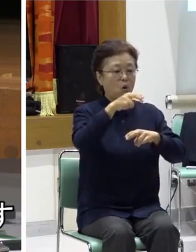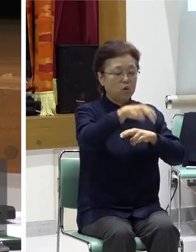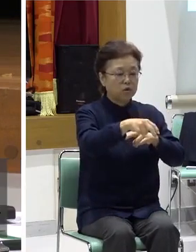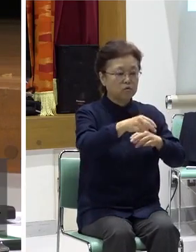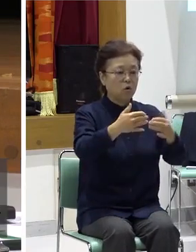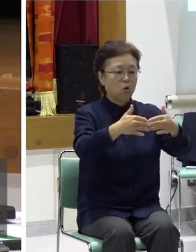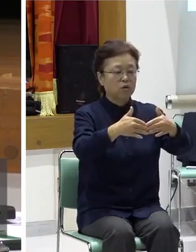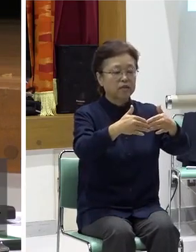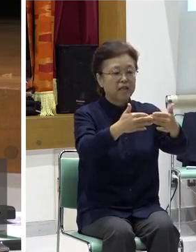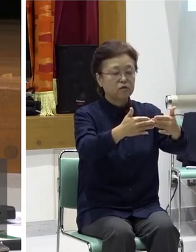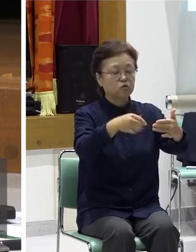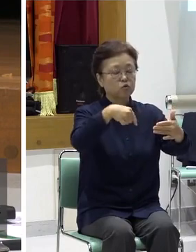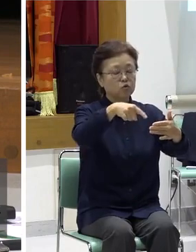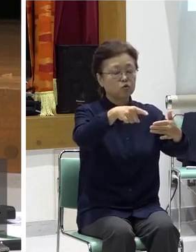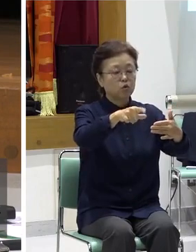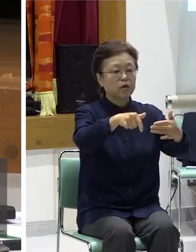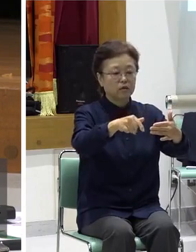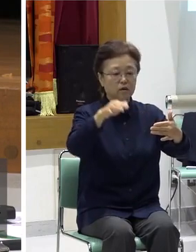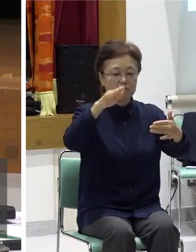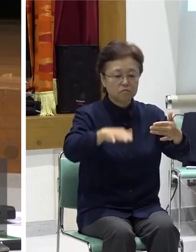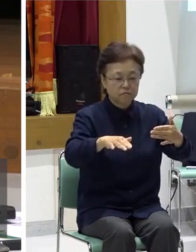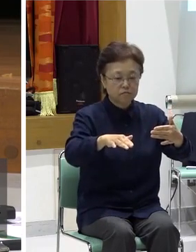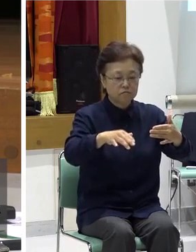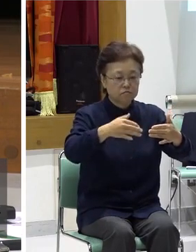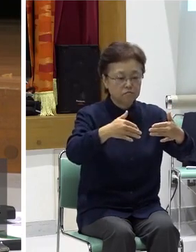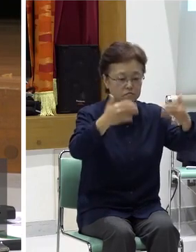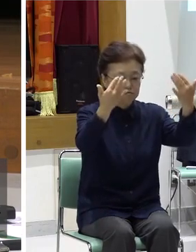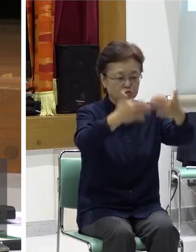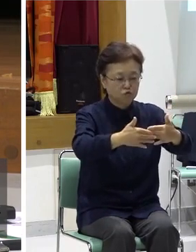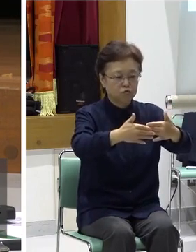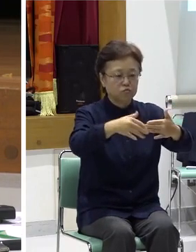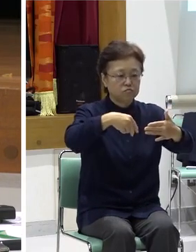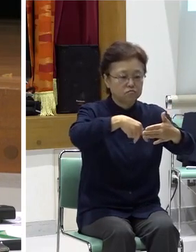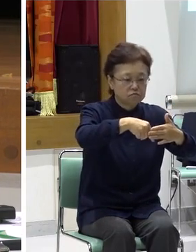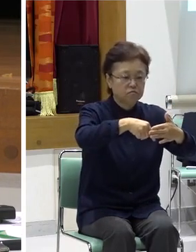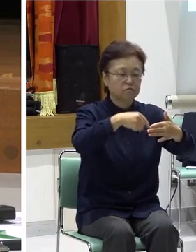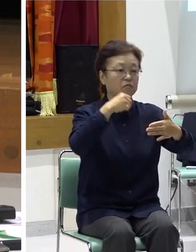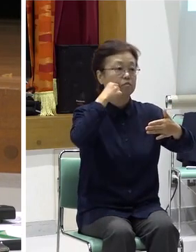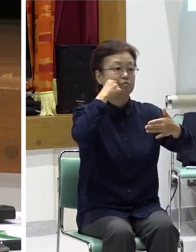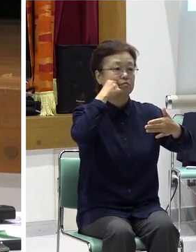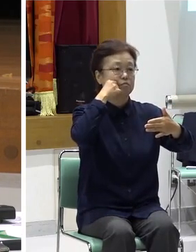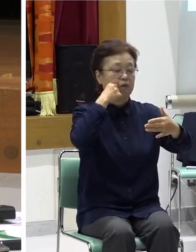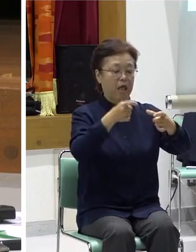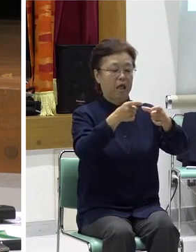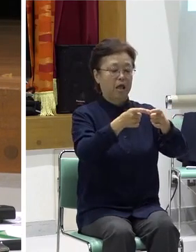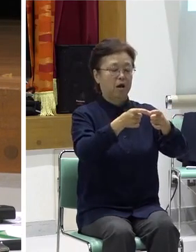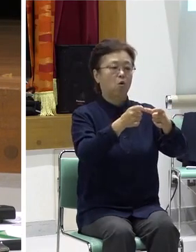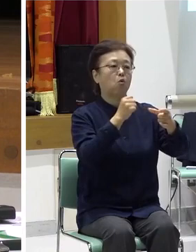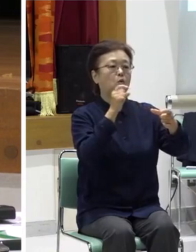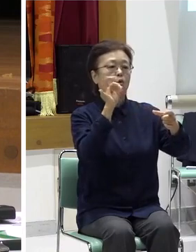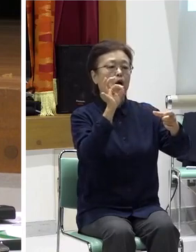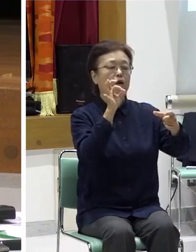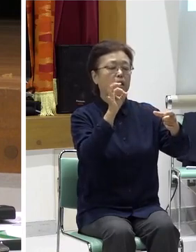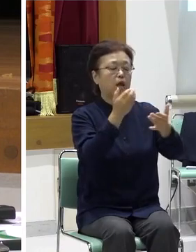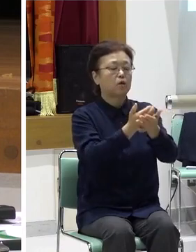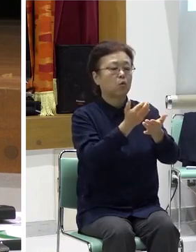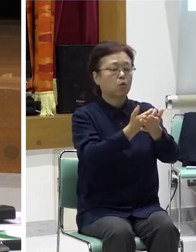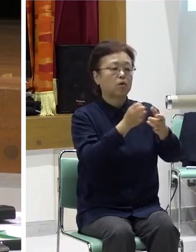です。何が問題かって言ったら、チャージが足りなかったっていうところで、で、それで、その方に関し